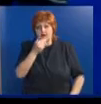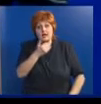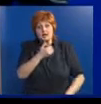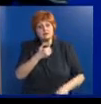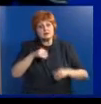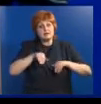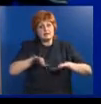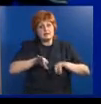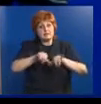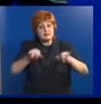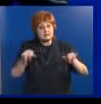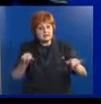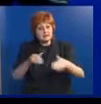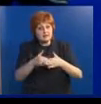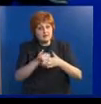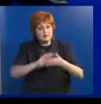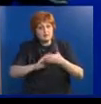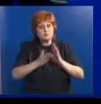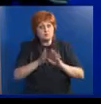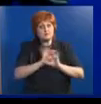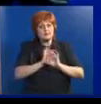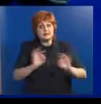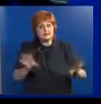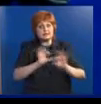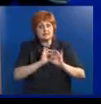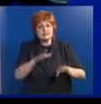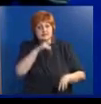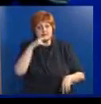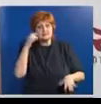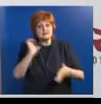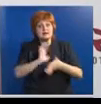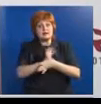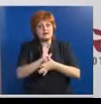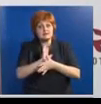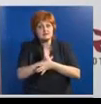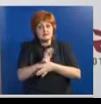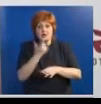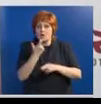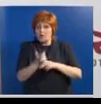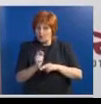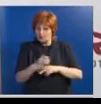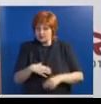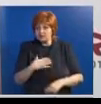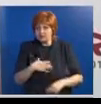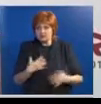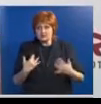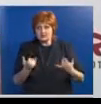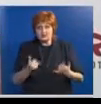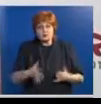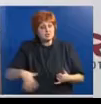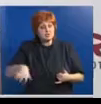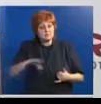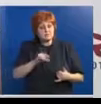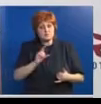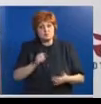развития региона в новых условиях глава Ставрополя рассказал в своем интервью российской газете. Очень важно сегодня, чтобы все меры